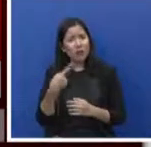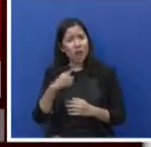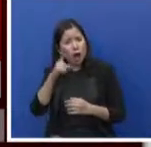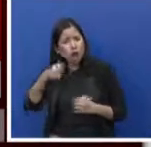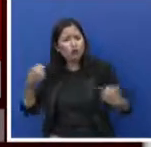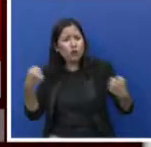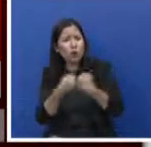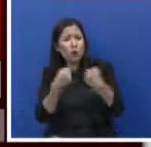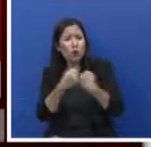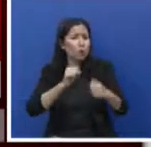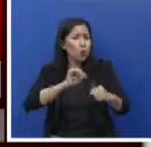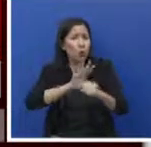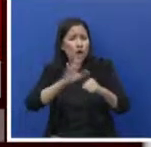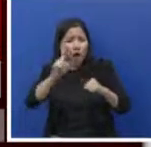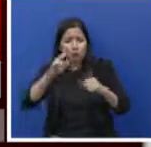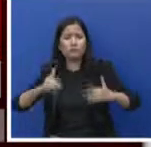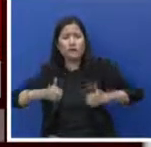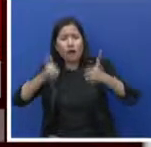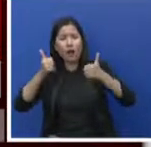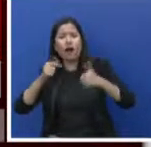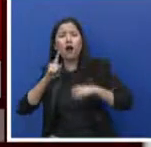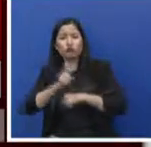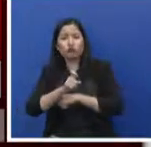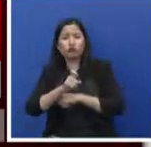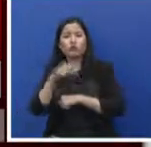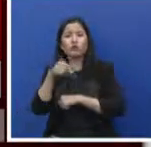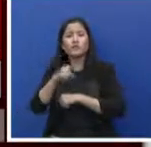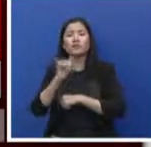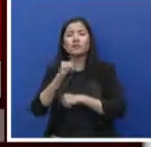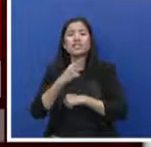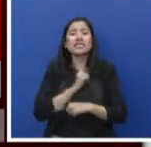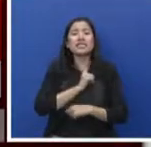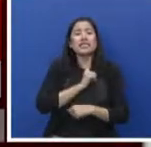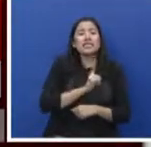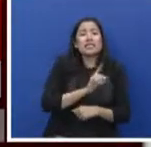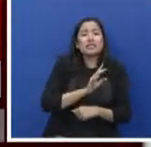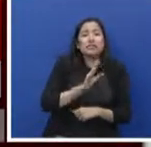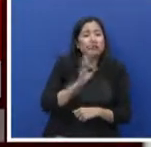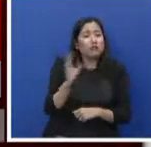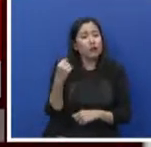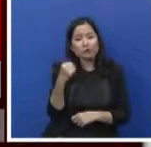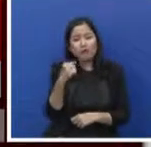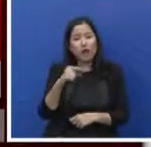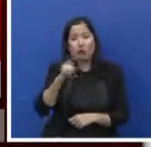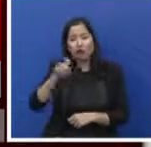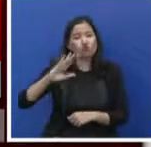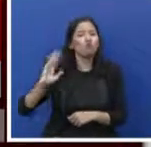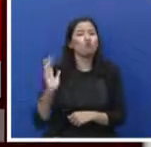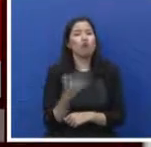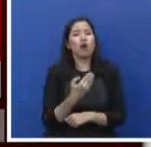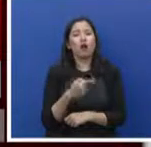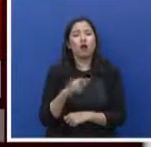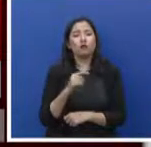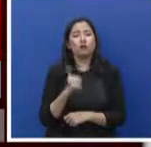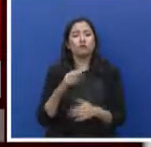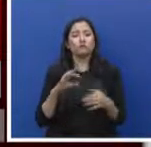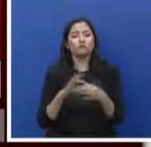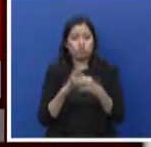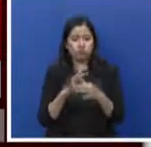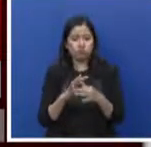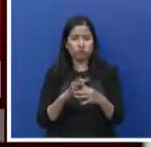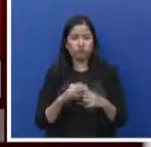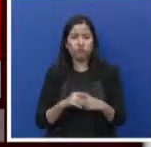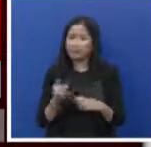lah melawan COVID-19 ini gitu. Dan itu tidak bisa dilakukan sendiri, harus dilakukan keseluruhannya. Kemudian, berikutnya